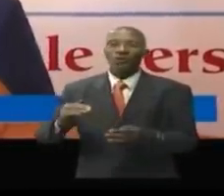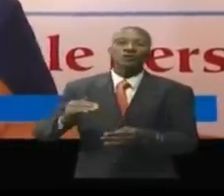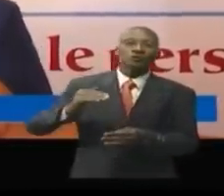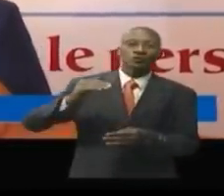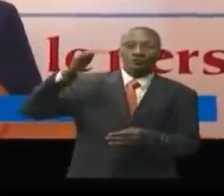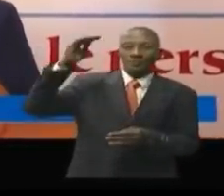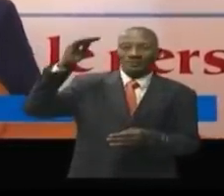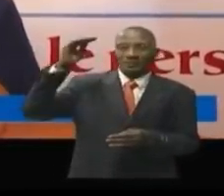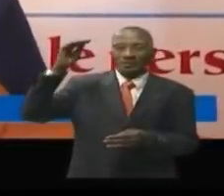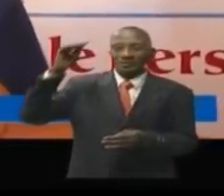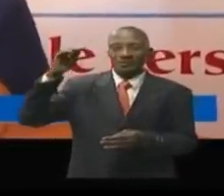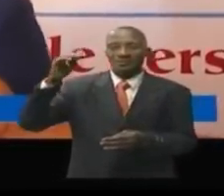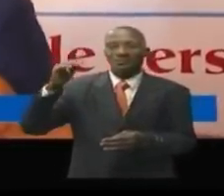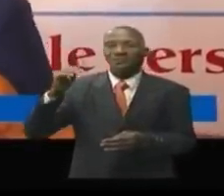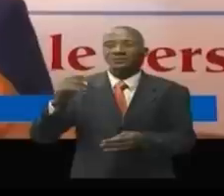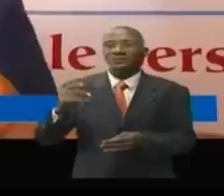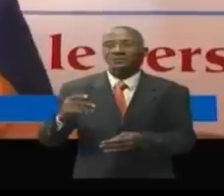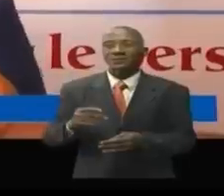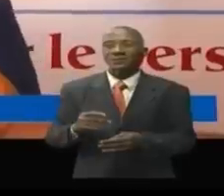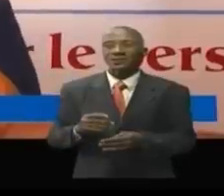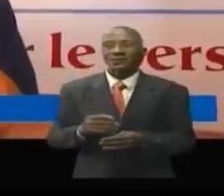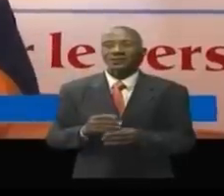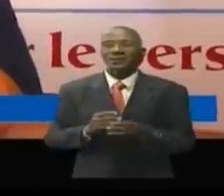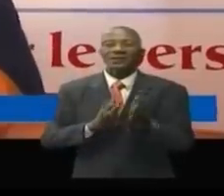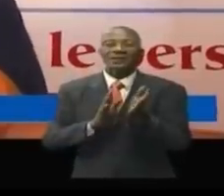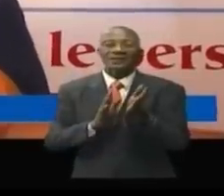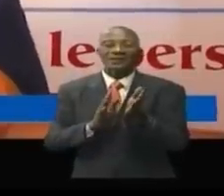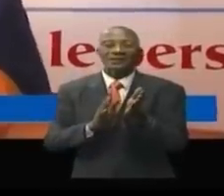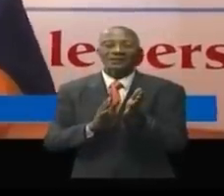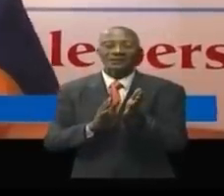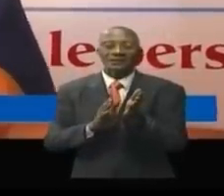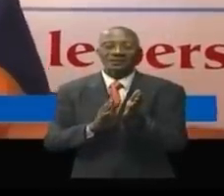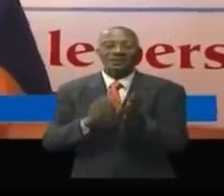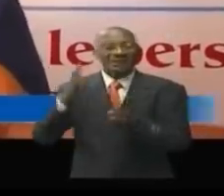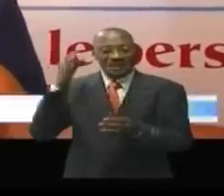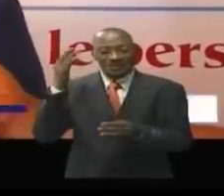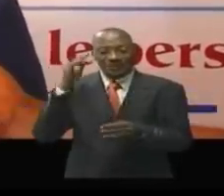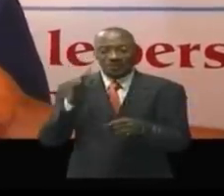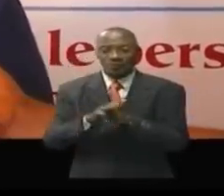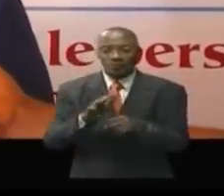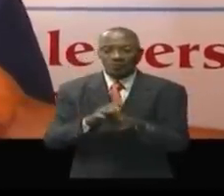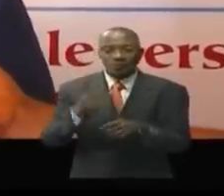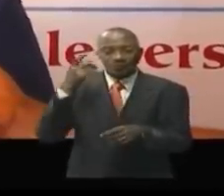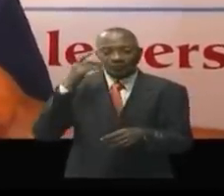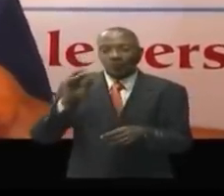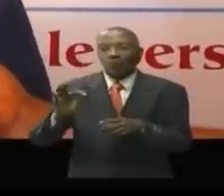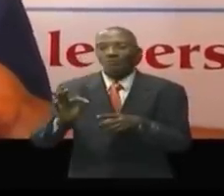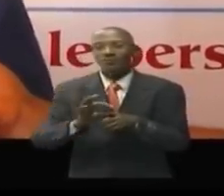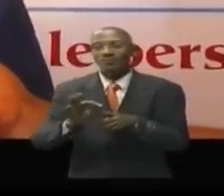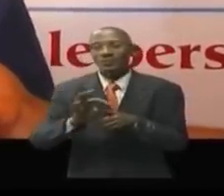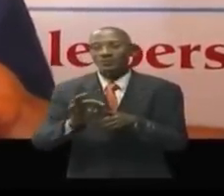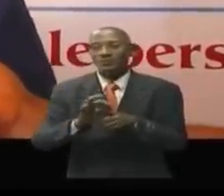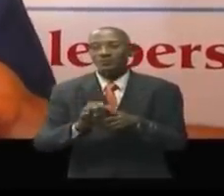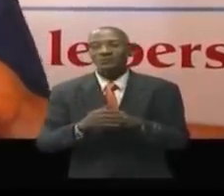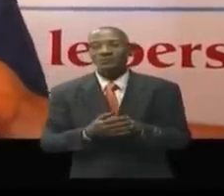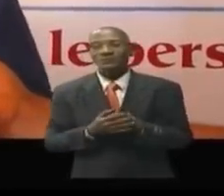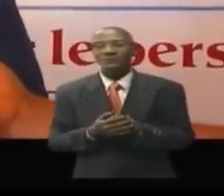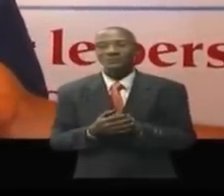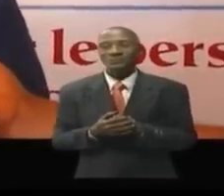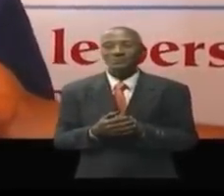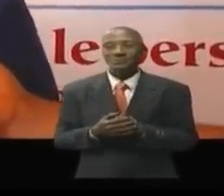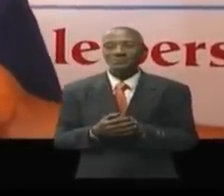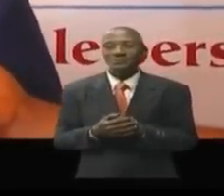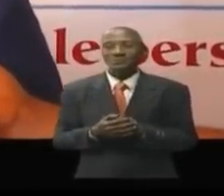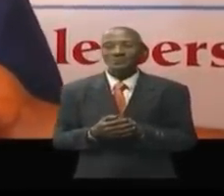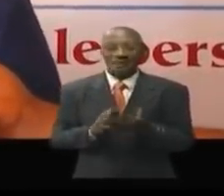beaucoup d'expérience en matière de formation, et elle est venue pour